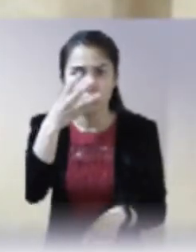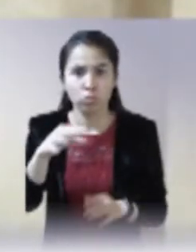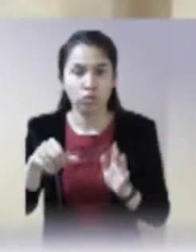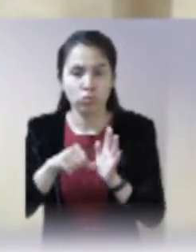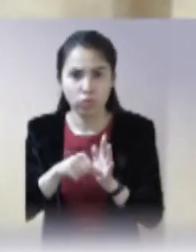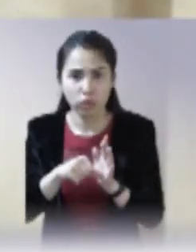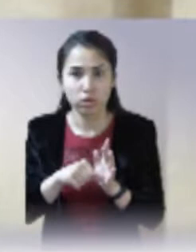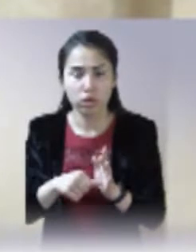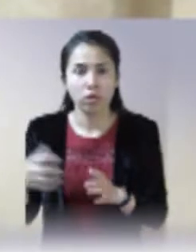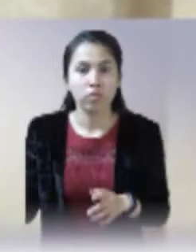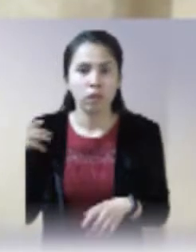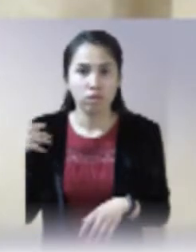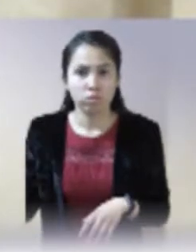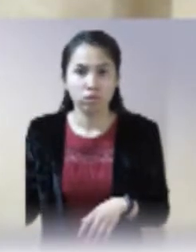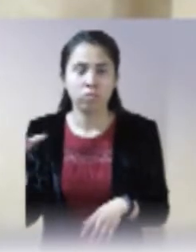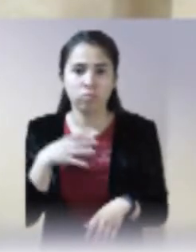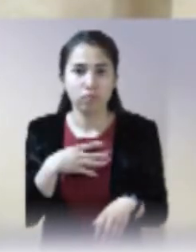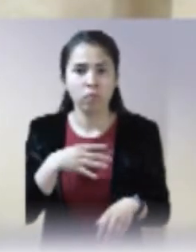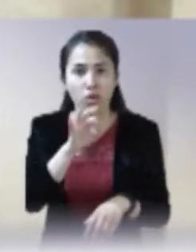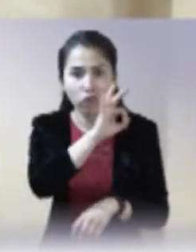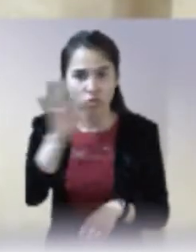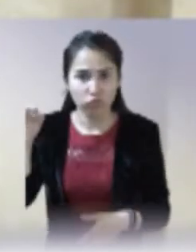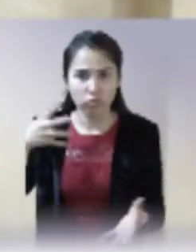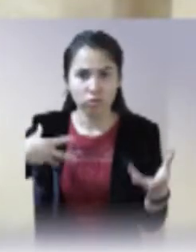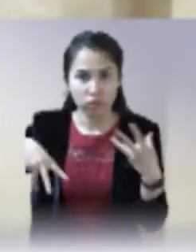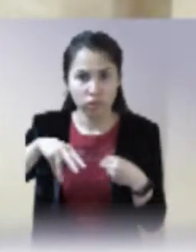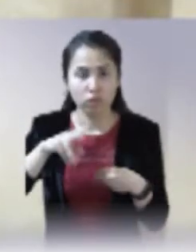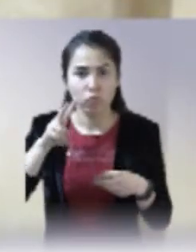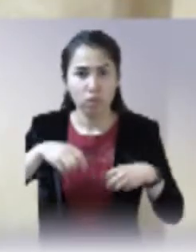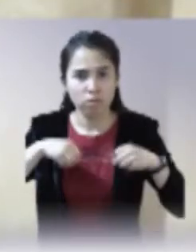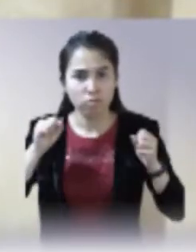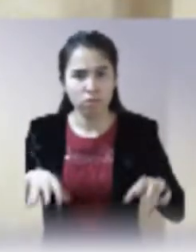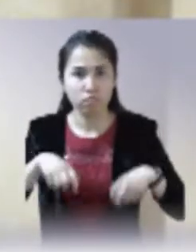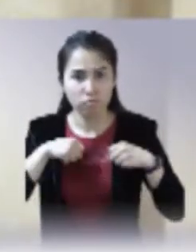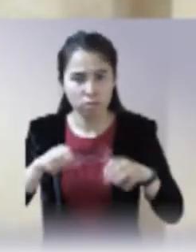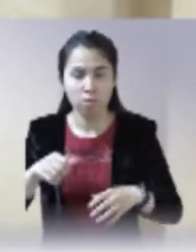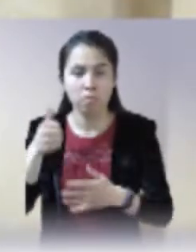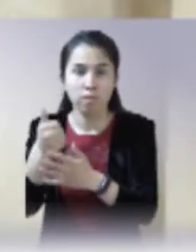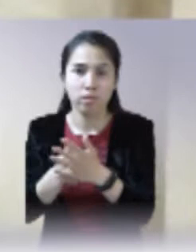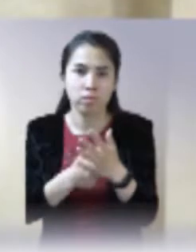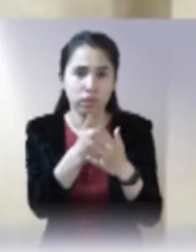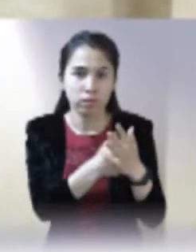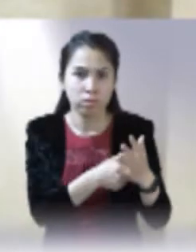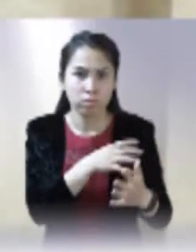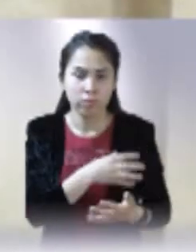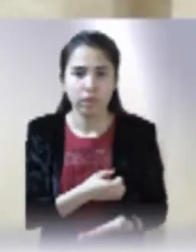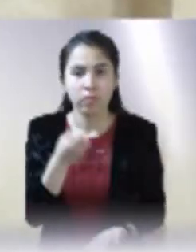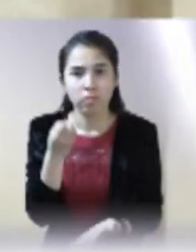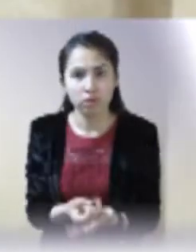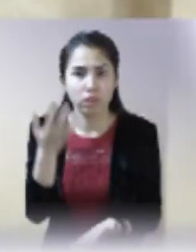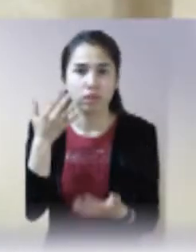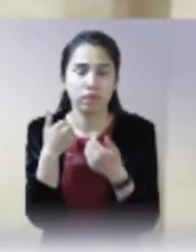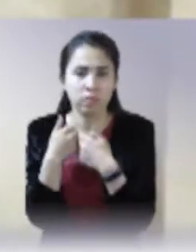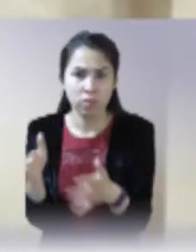14 июня была проверка, сегодня уже 19 число, но никаких изменений в хорошую сторону за эти 5 дней не было. Даю вам еще срок до 1